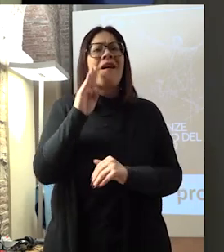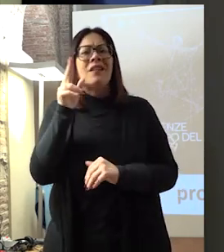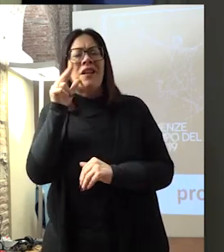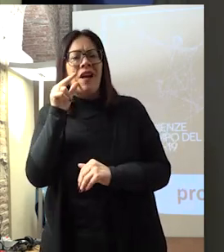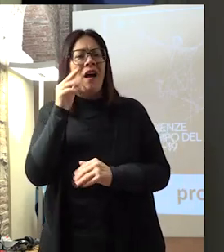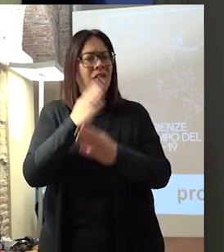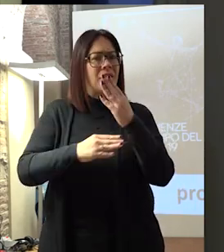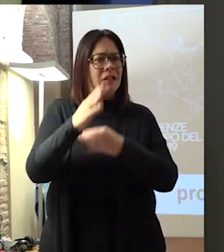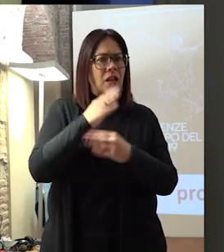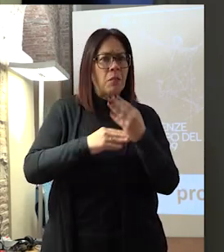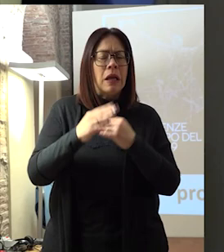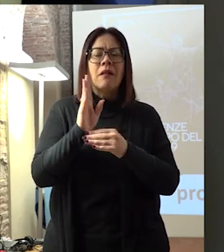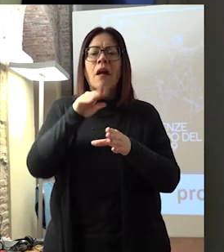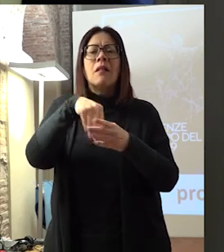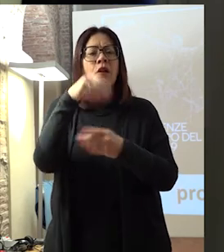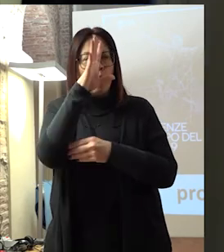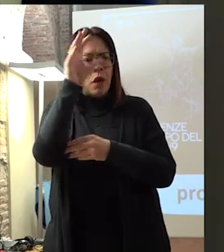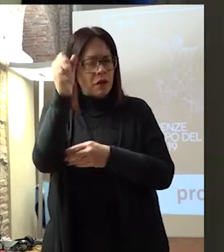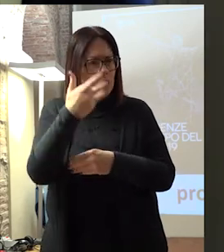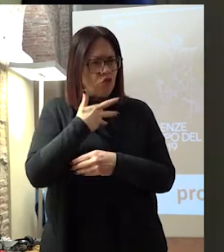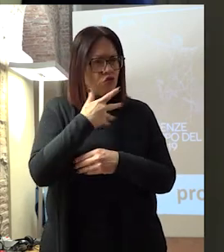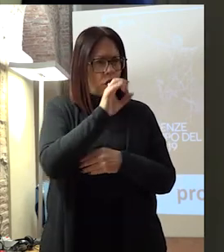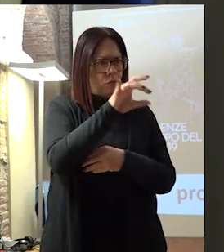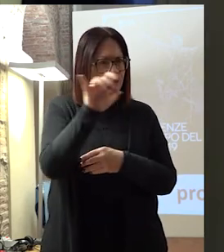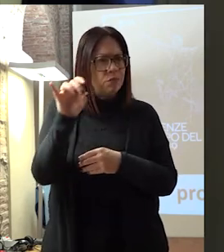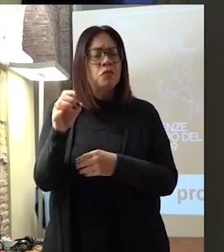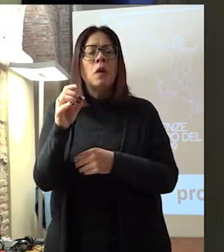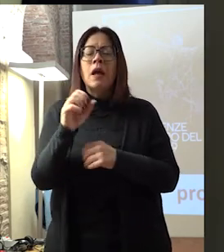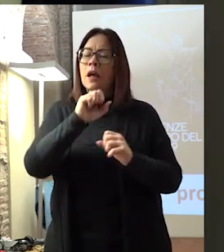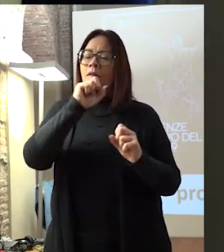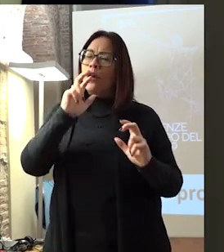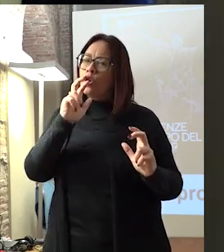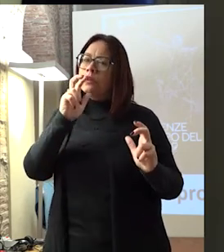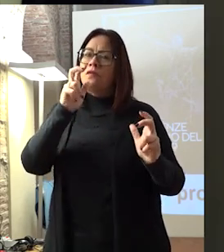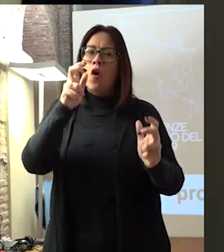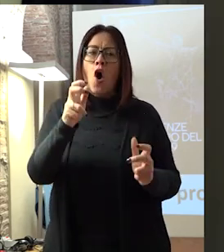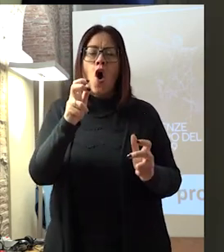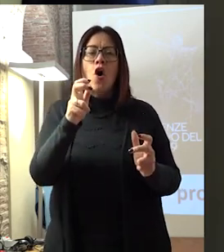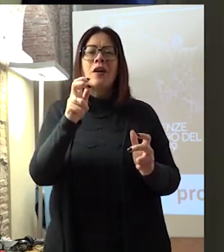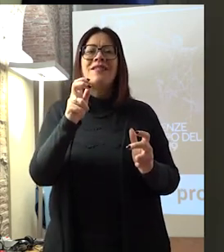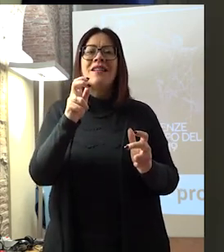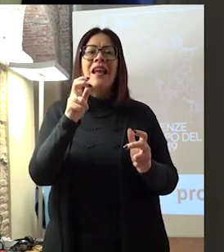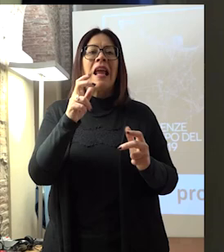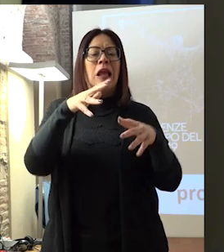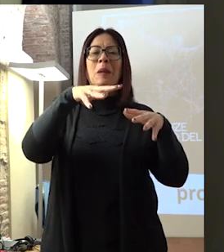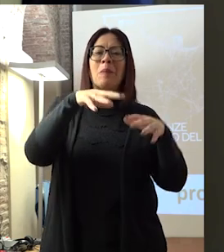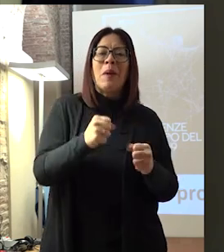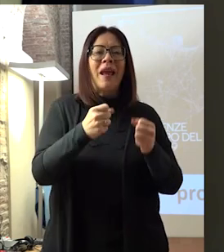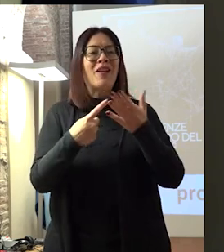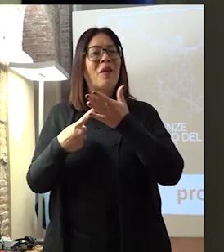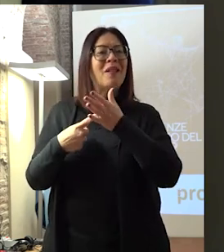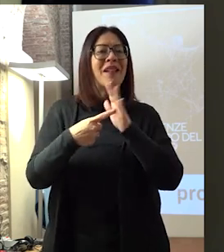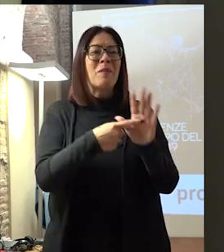noi abbiamo nell'università e che con i loro sforzi e con la loro fioritura ci dimostrano quanto